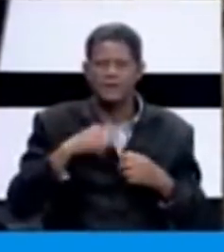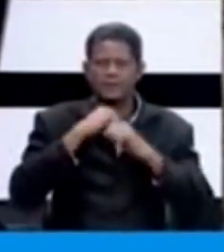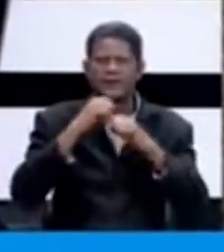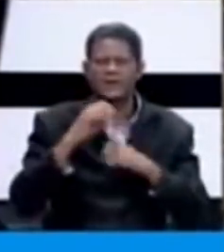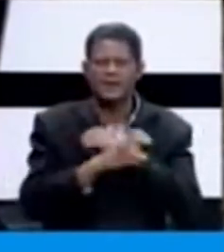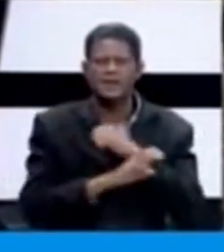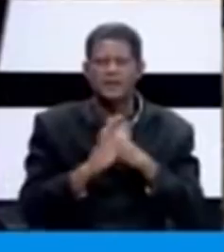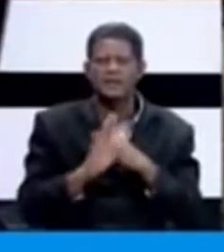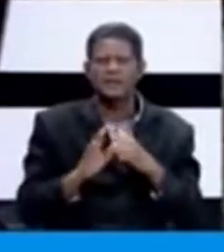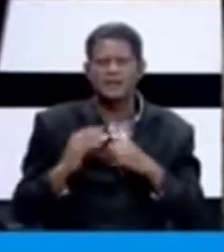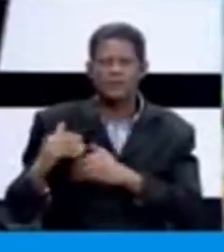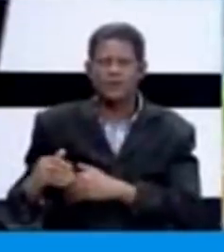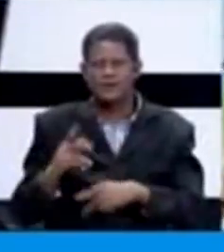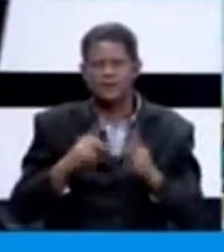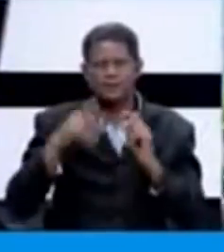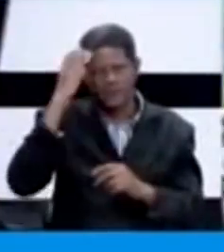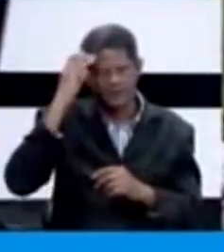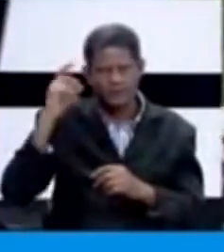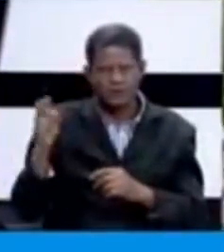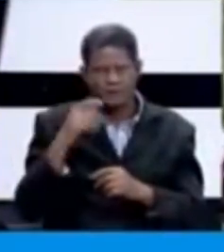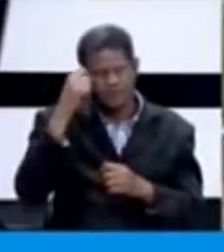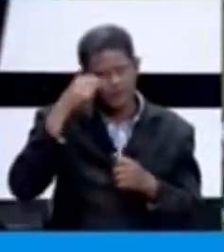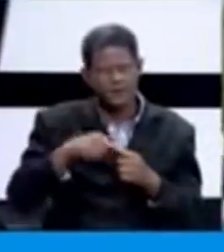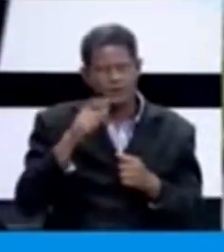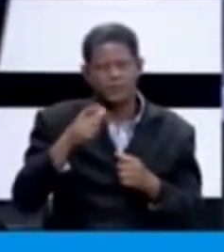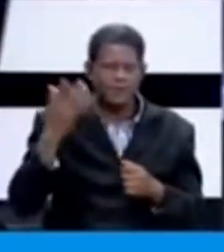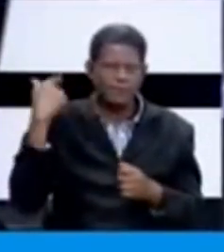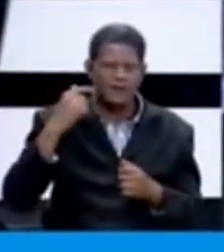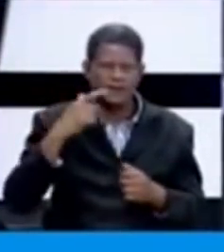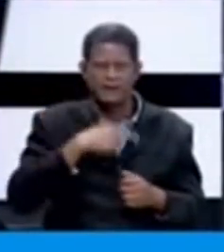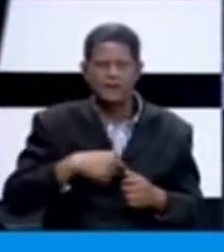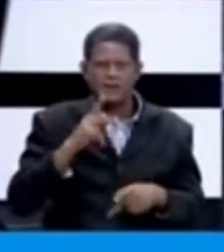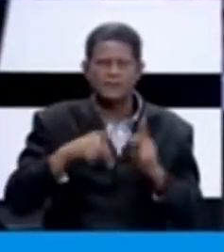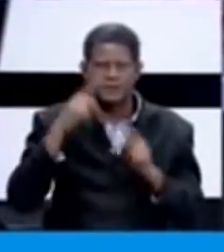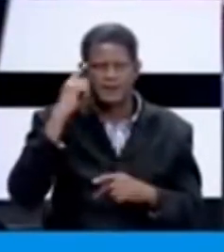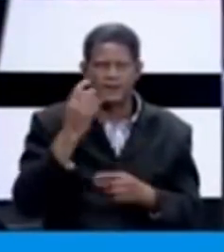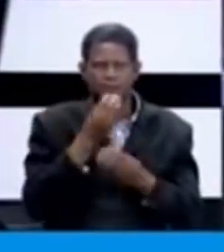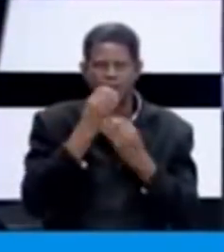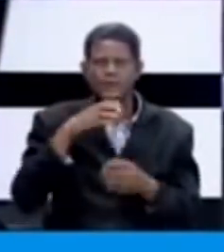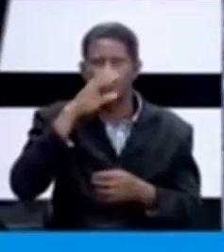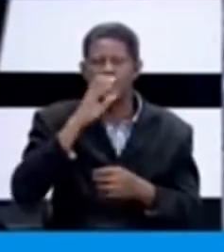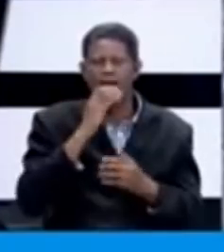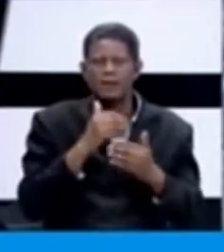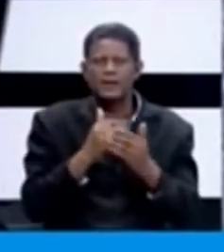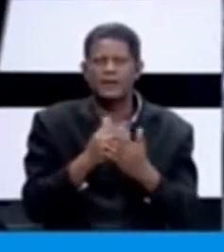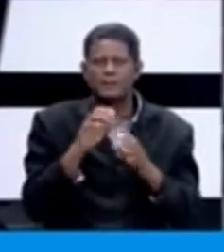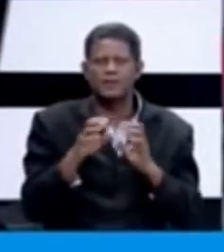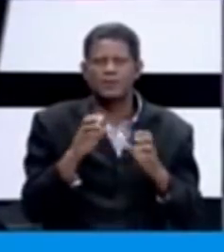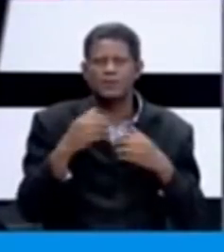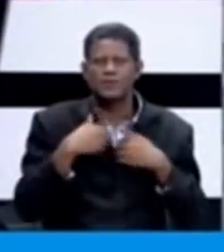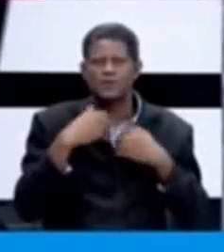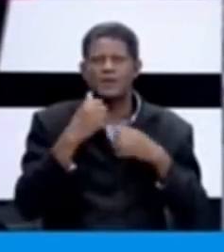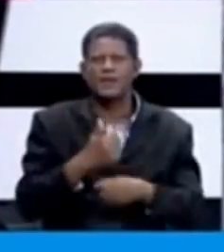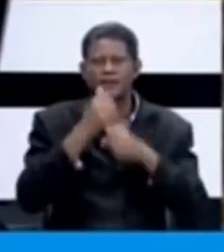ኣብ ጎኒ ህዝብን መንግስትን ምዃኖም ዝዝከር እዩ። እቶም ነባራት ኣባላት ህዝቢ ትግራይ ምግብን ማይን ኣብ ምቕራብ ዝገብረሎም ዘሎ ሓገዝ ዝናኣድ ምዃኑ